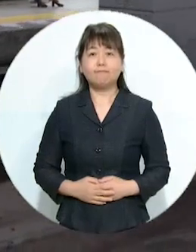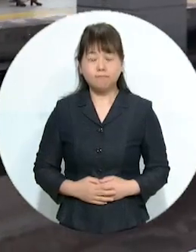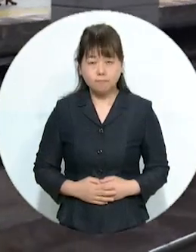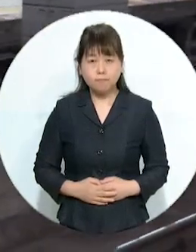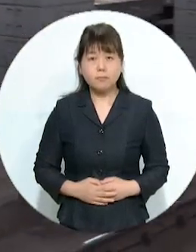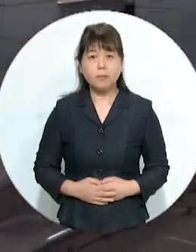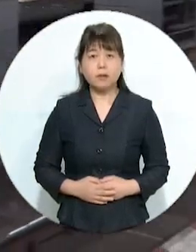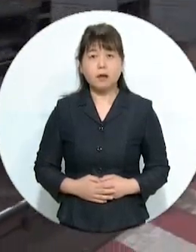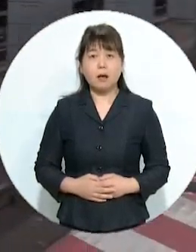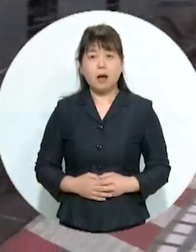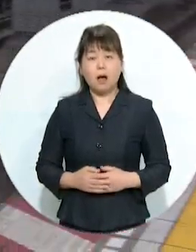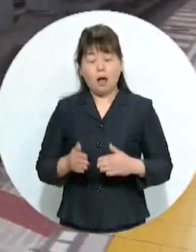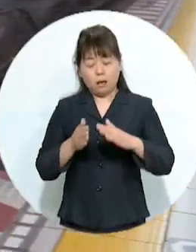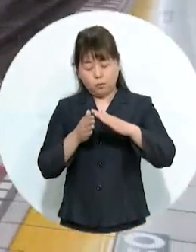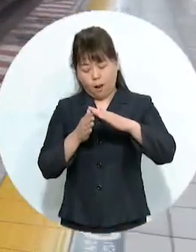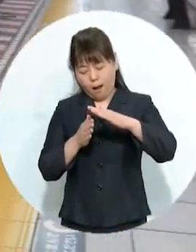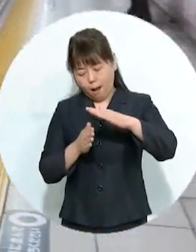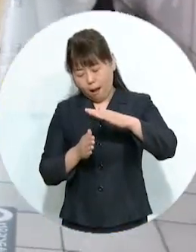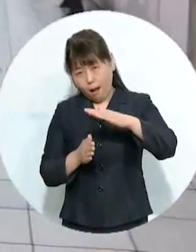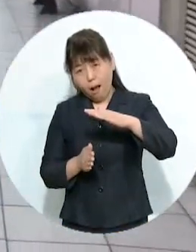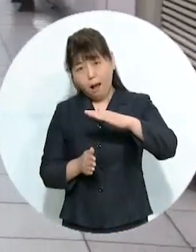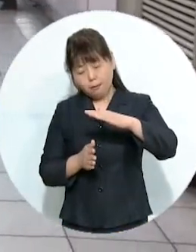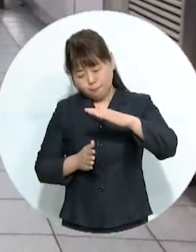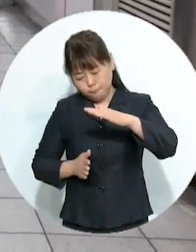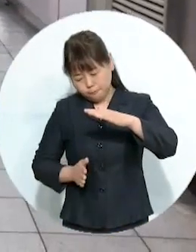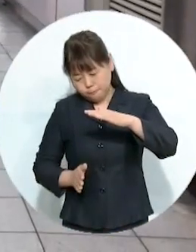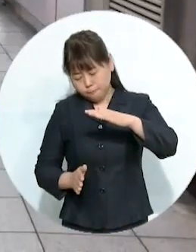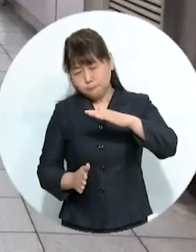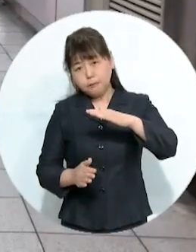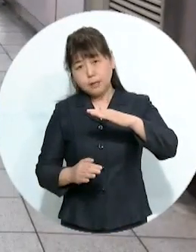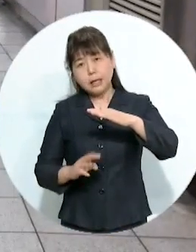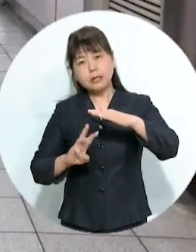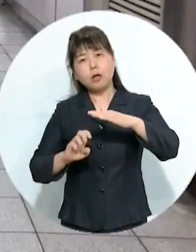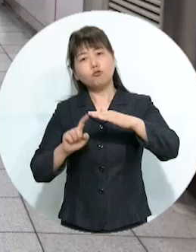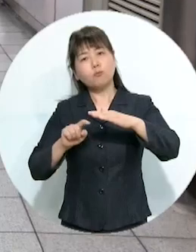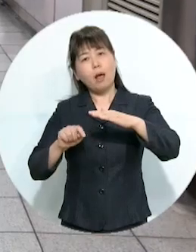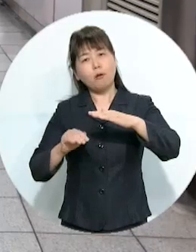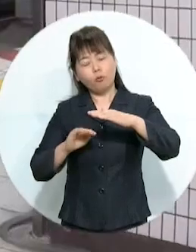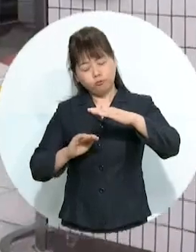最大で30メートル以上の深さを走る地下鉄。